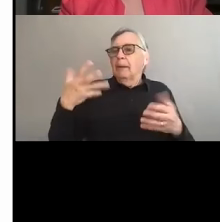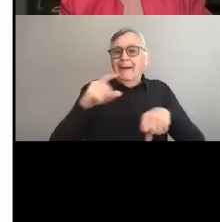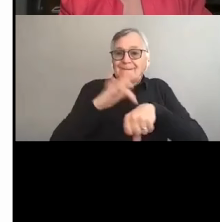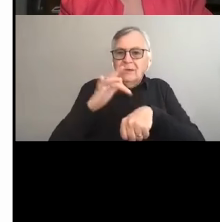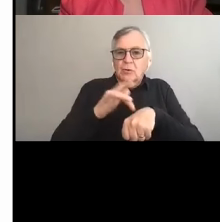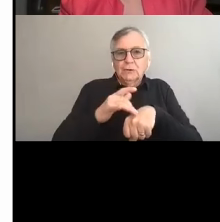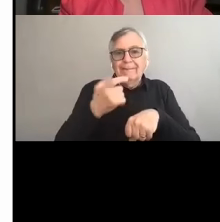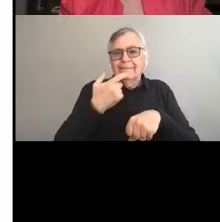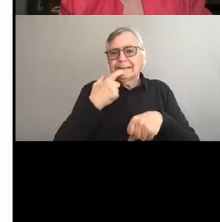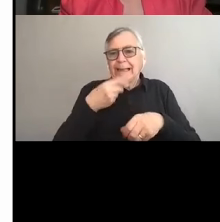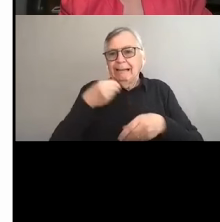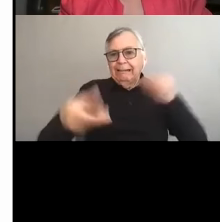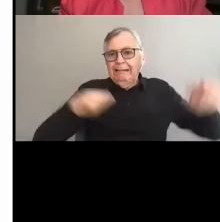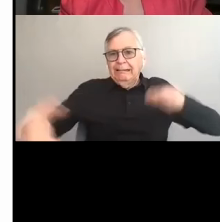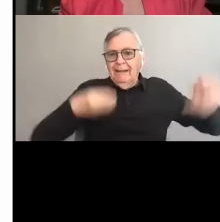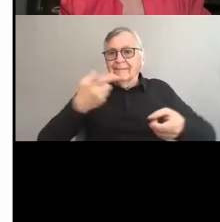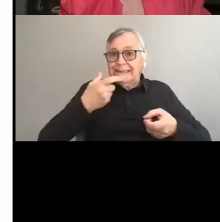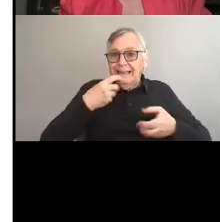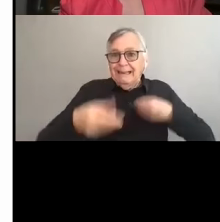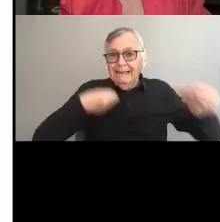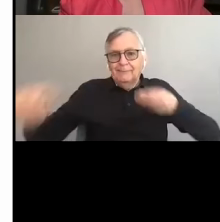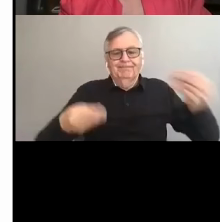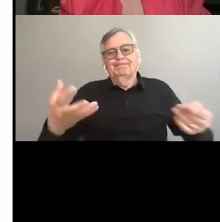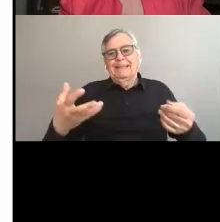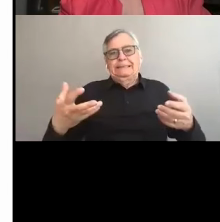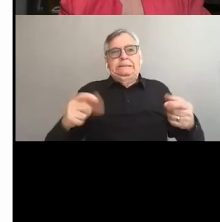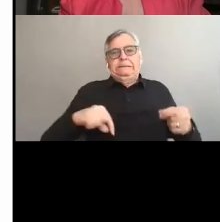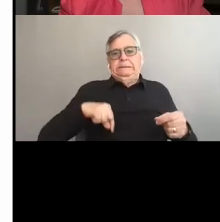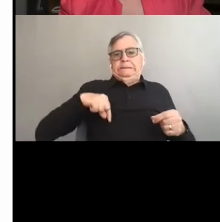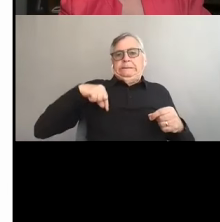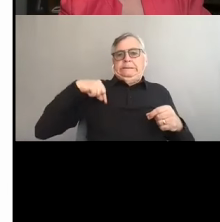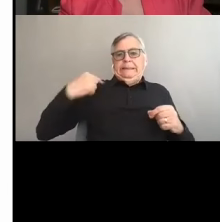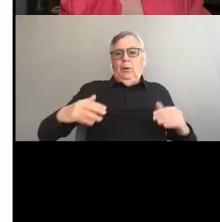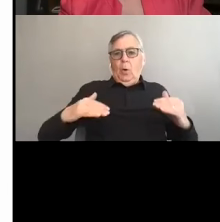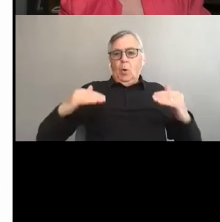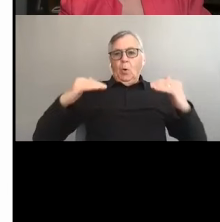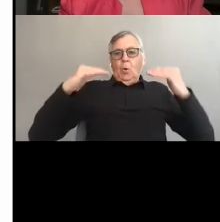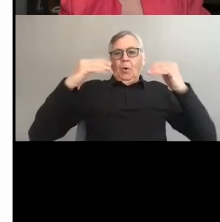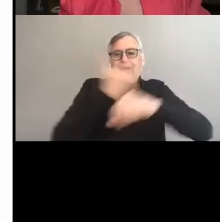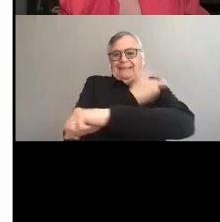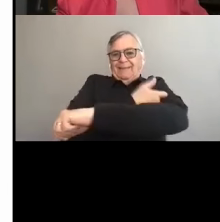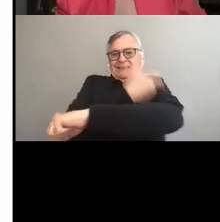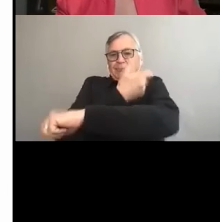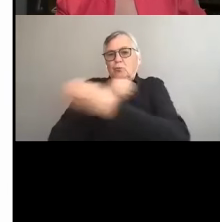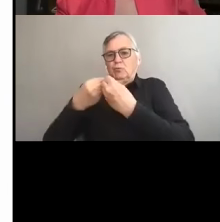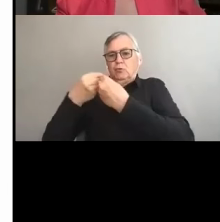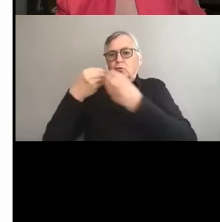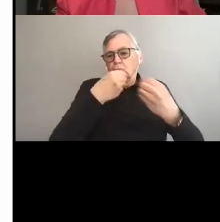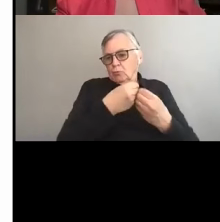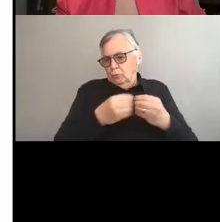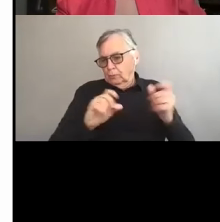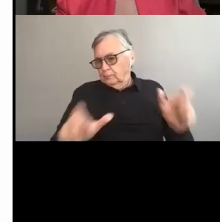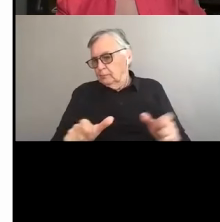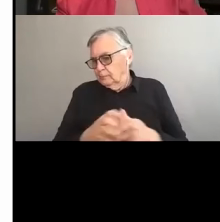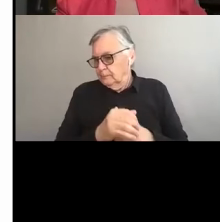virus se transmet facilement, bien, plus ça va prendre un seuil élevé pour assurer la protection. En fait, ce n'est pas